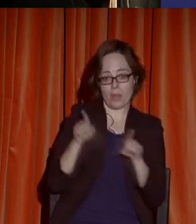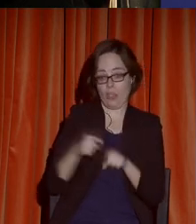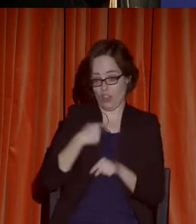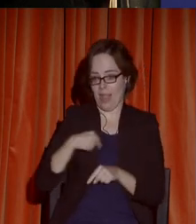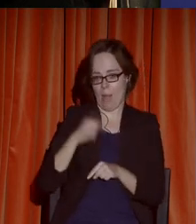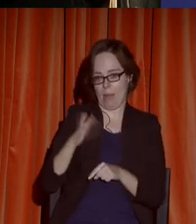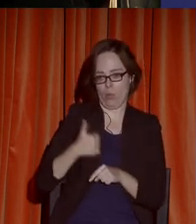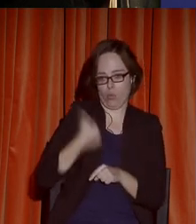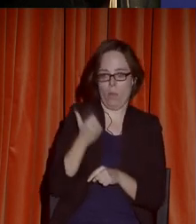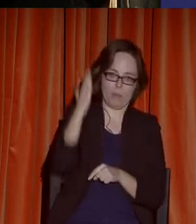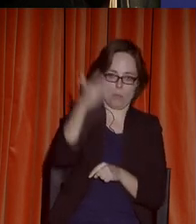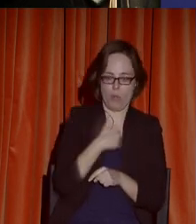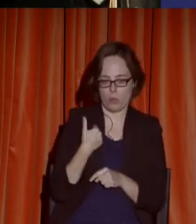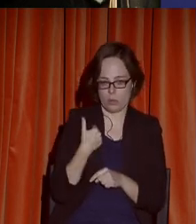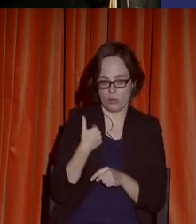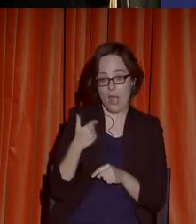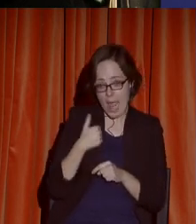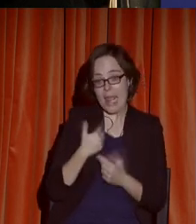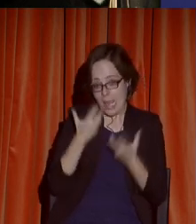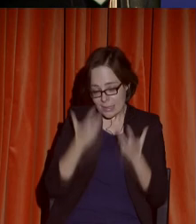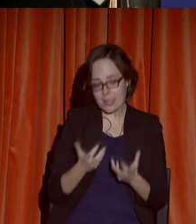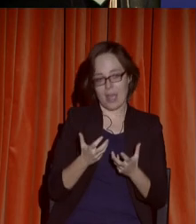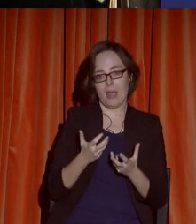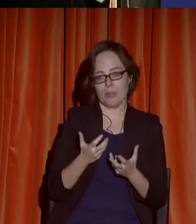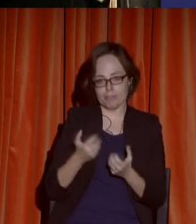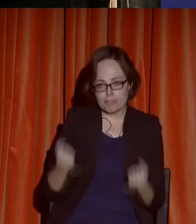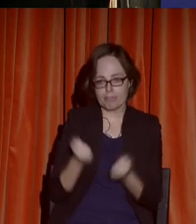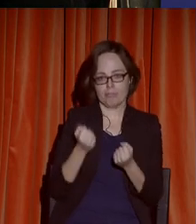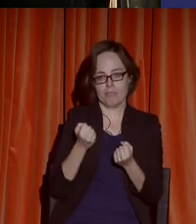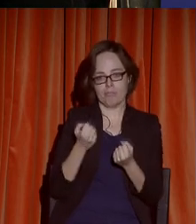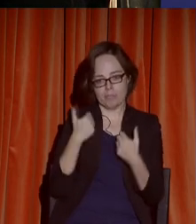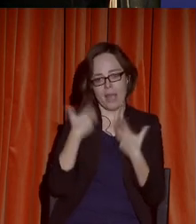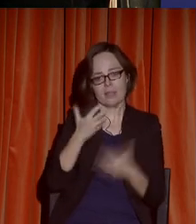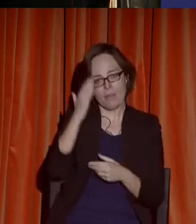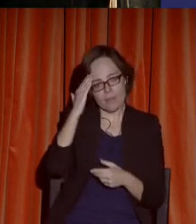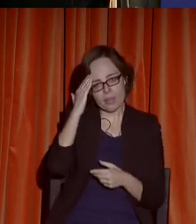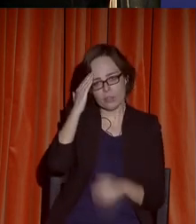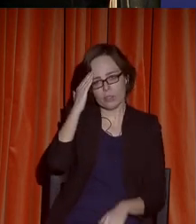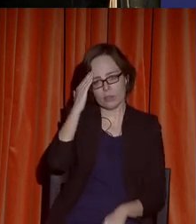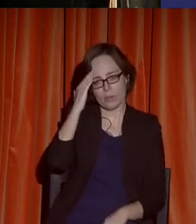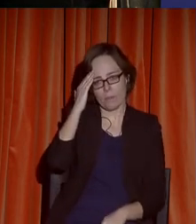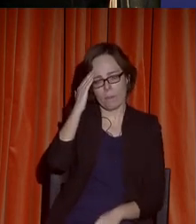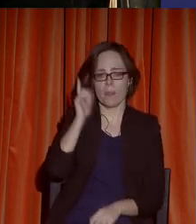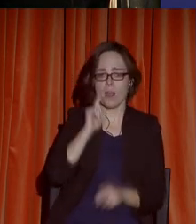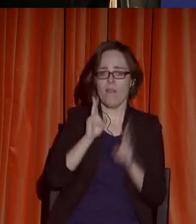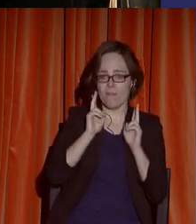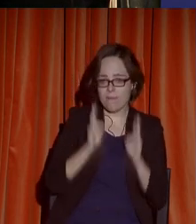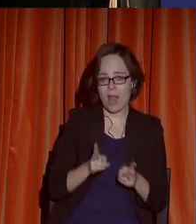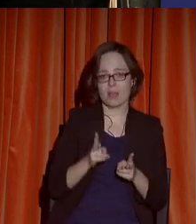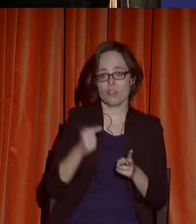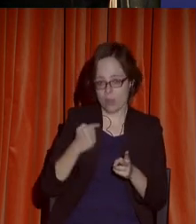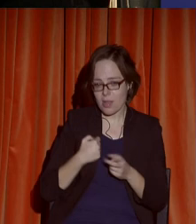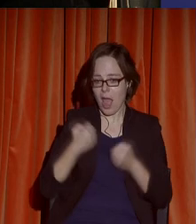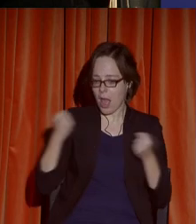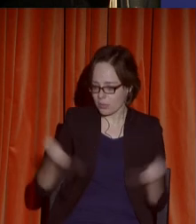do przyłożenia której ręki chciałabym mieć, chciałabym wiedzieć, że faktycznie zaangażowałam się,